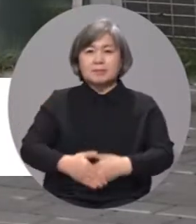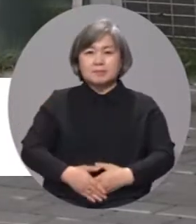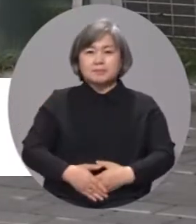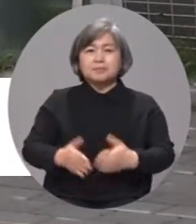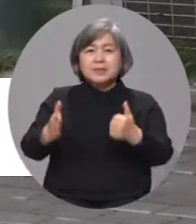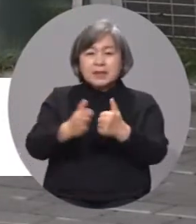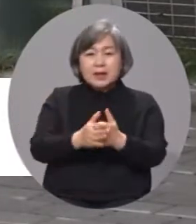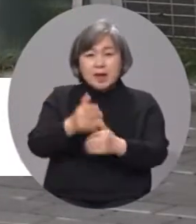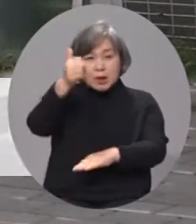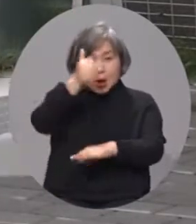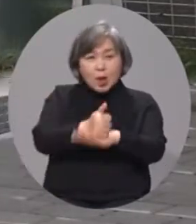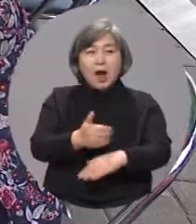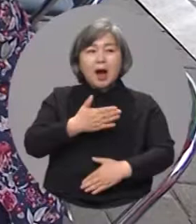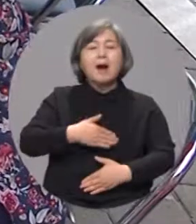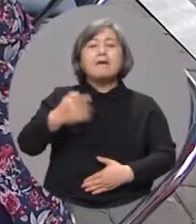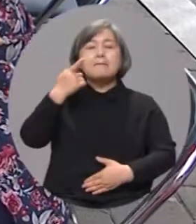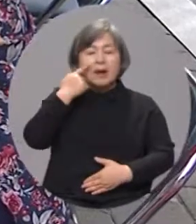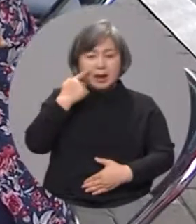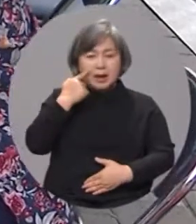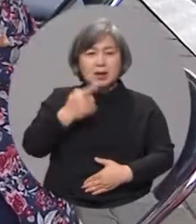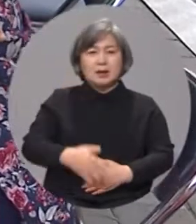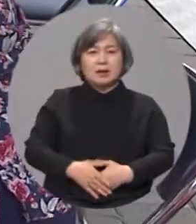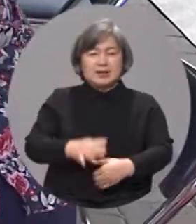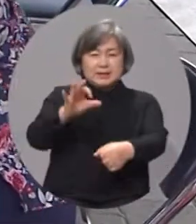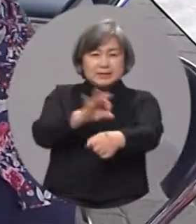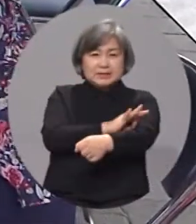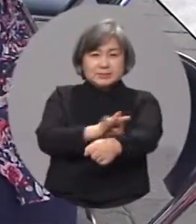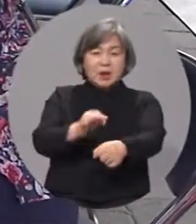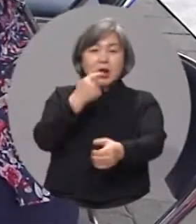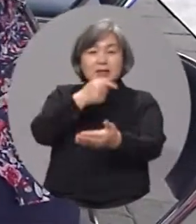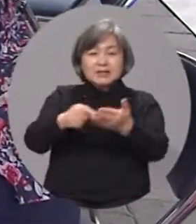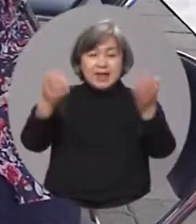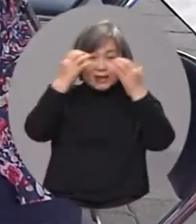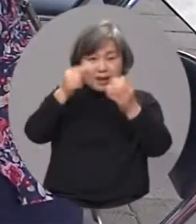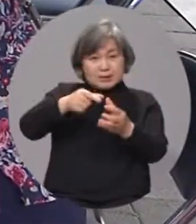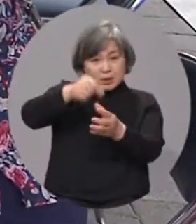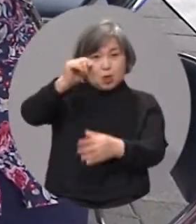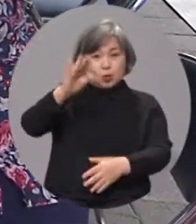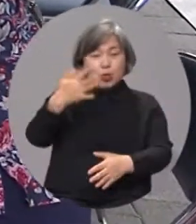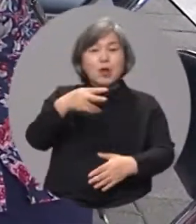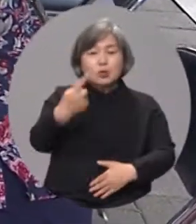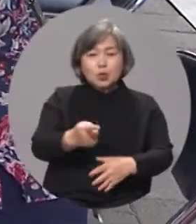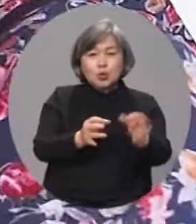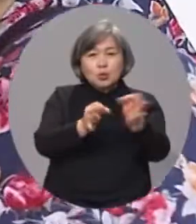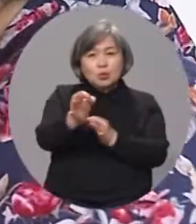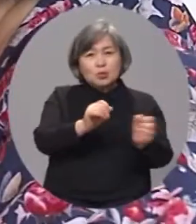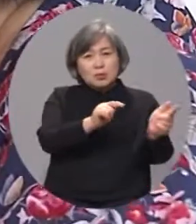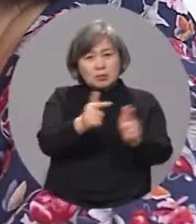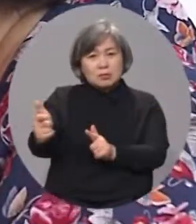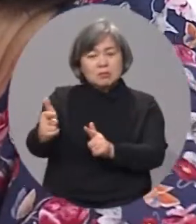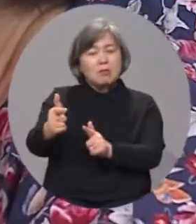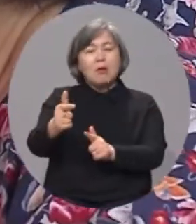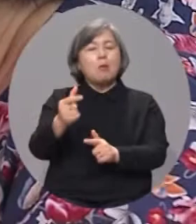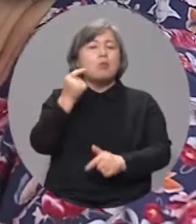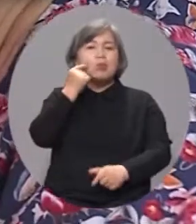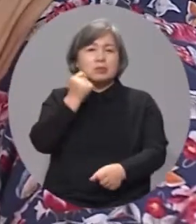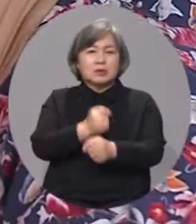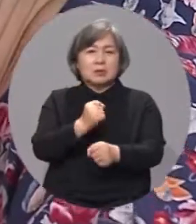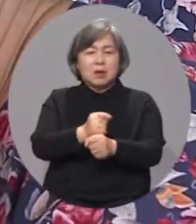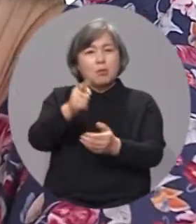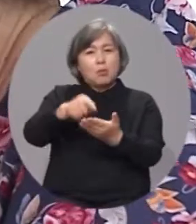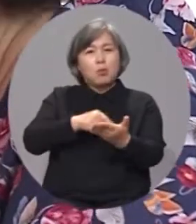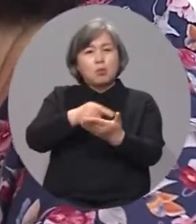않으니까요. 원인이 나와 봐야 저희가 이제 특별 재난 지역으로 선정된다 해도 소상공인 피해는 산정의 대상이